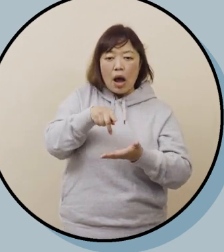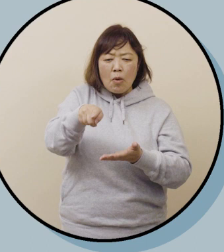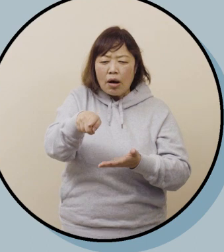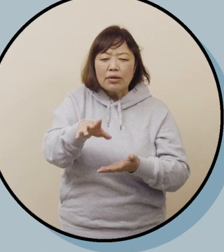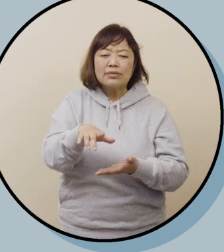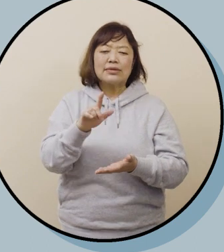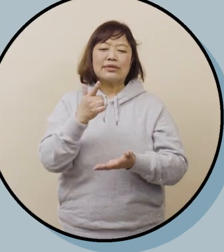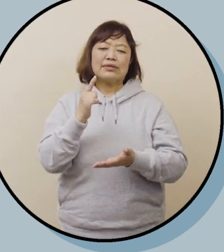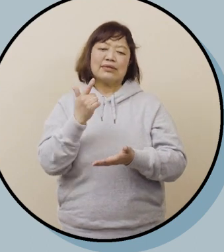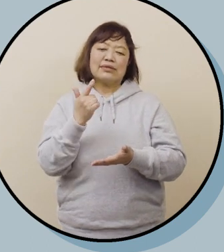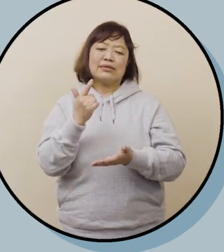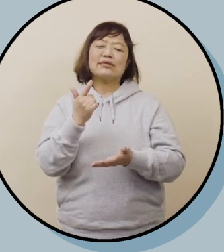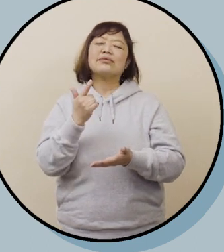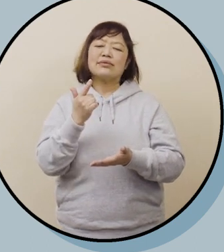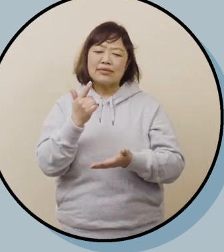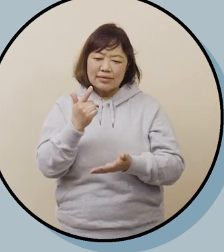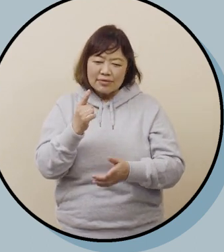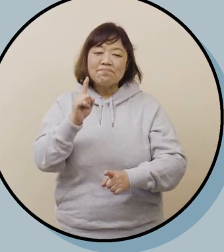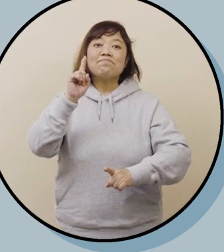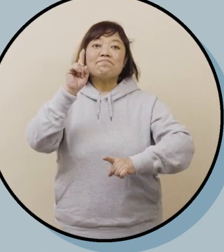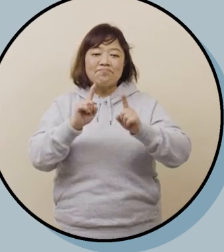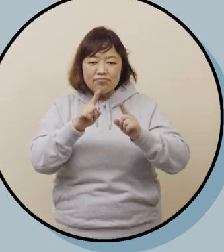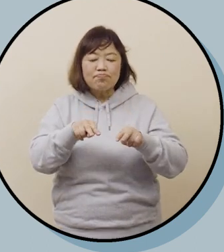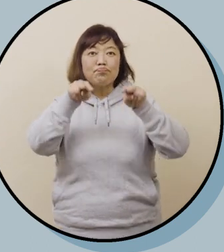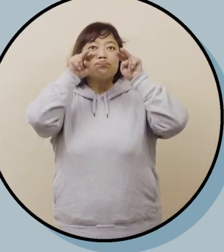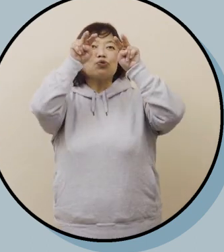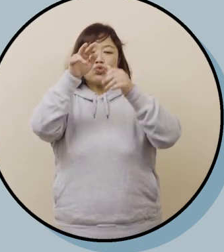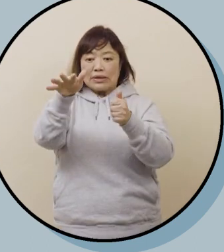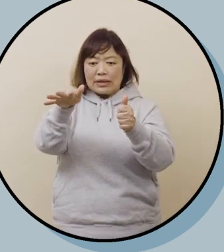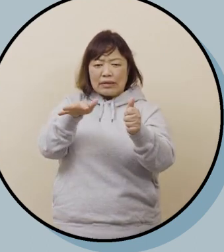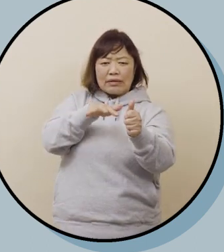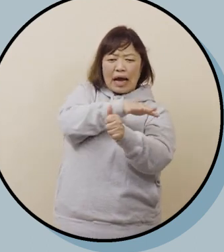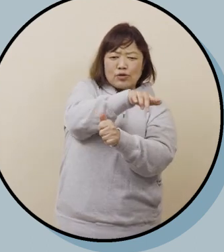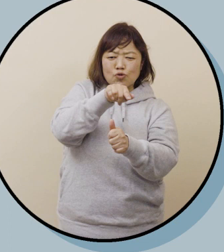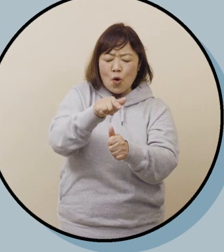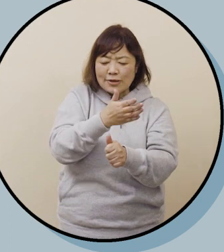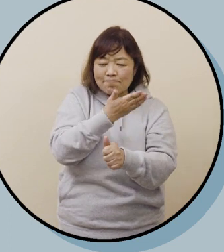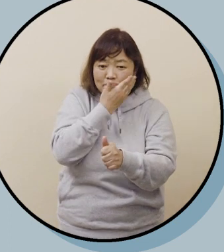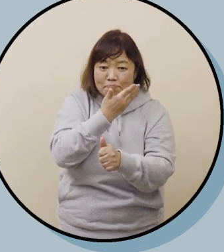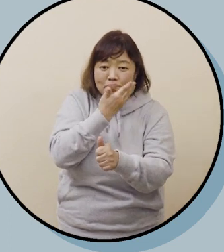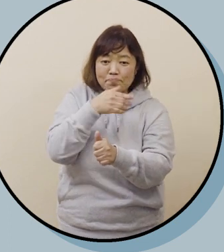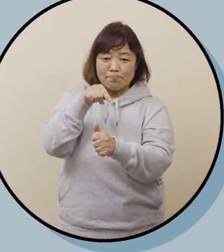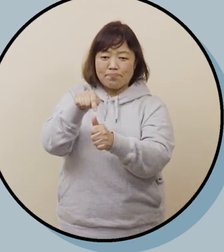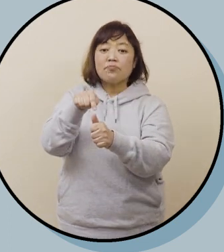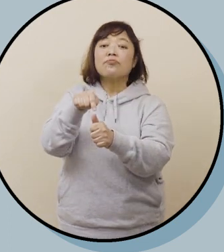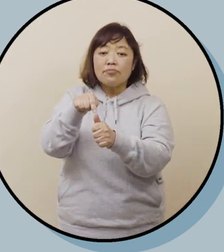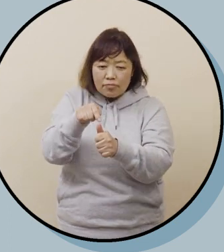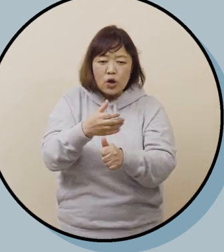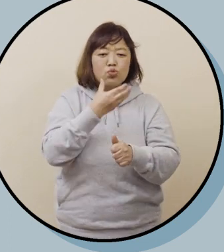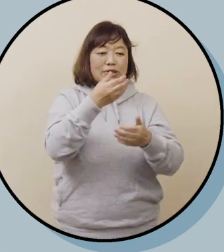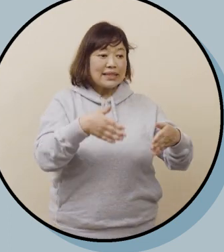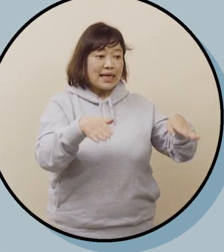いうとそういうものではなくてやはり首都環境を拡大して福祉